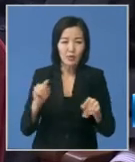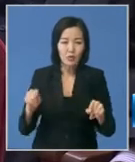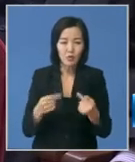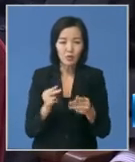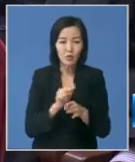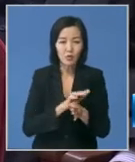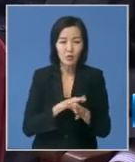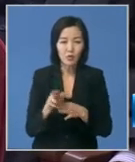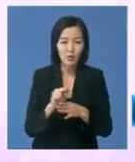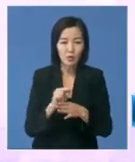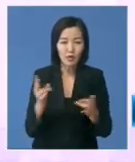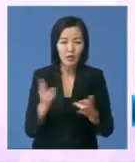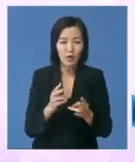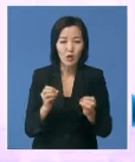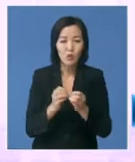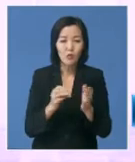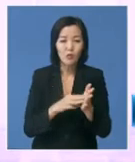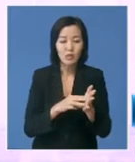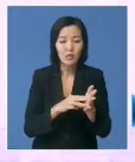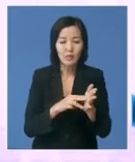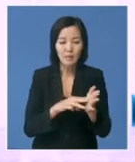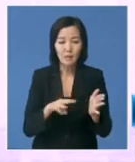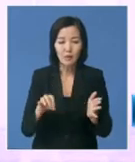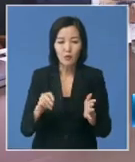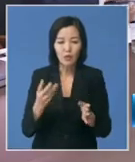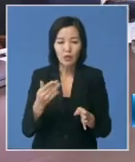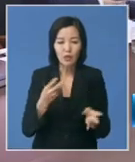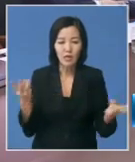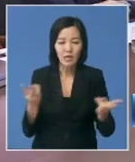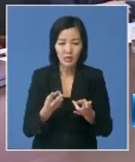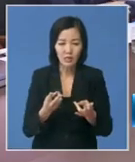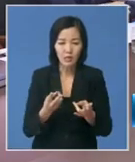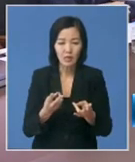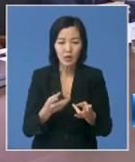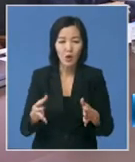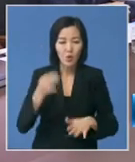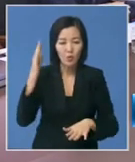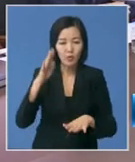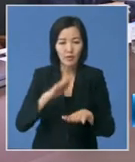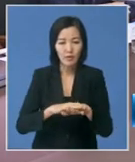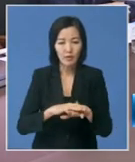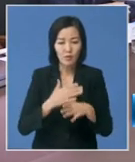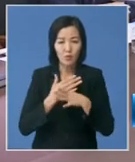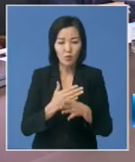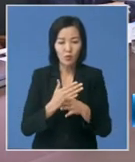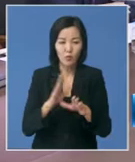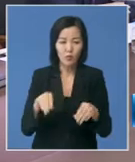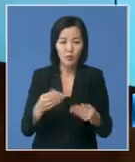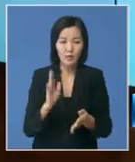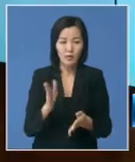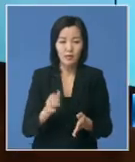үшін 17 миллионға жуық қаражат керек деді шаһар басшысы. Бұл ретте облыс әкімі қолдау көрсететінін